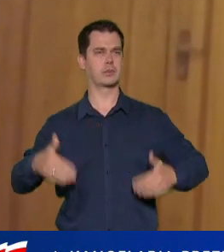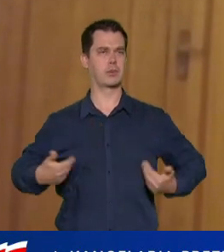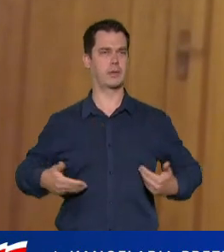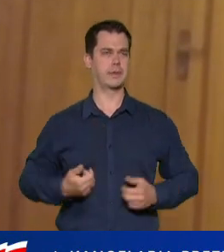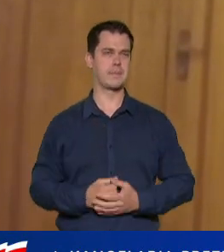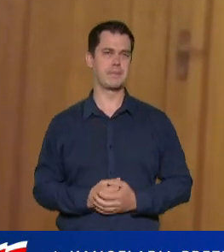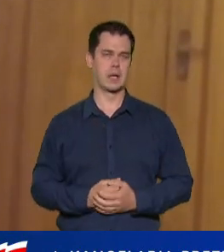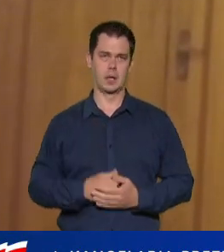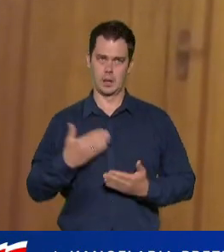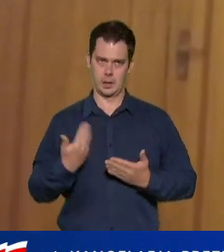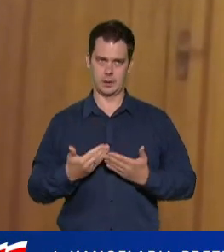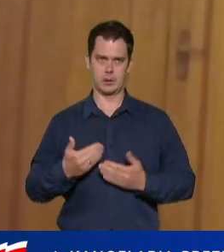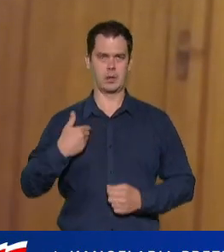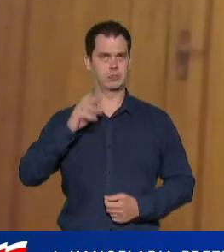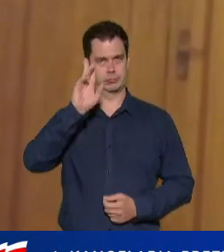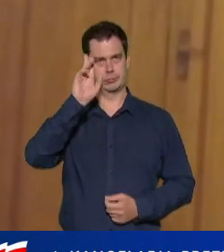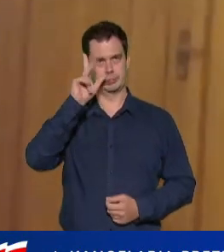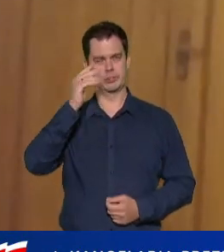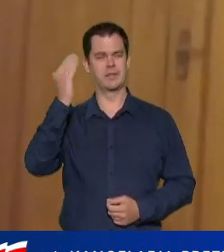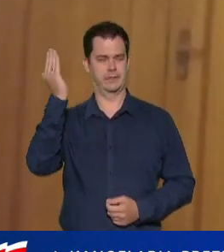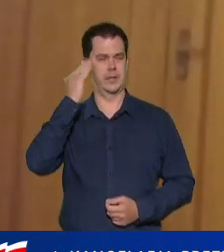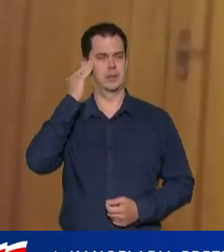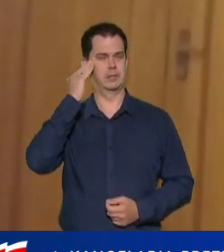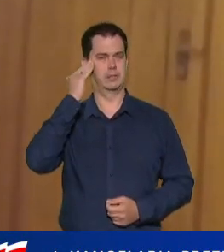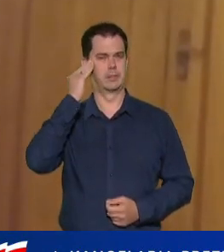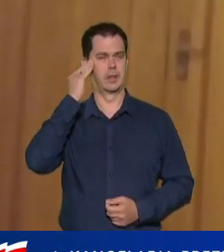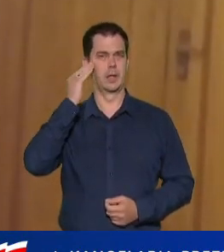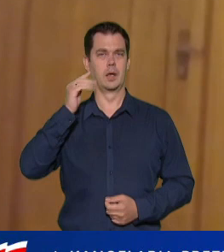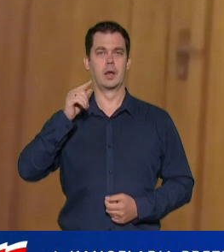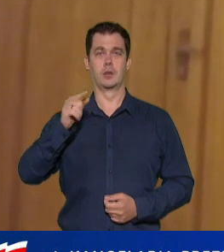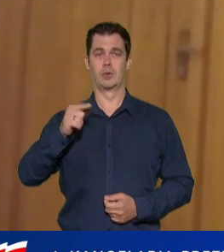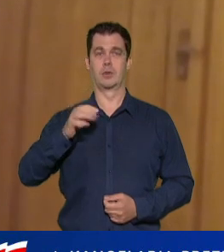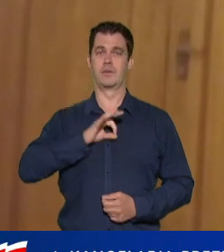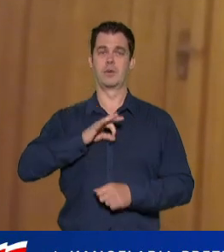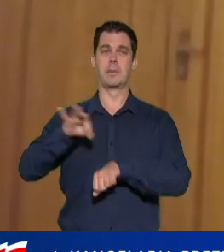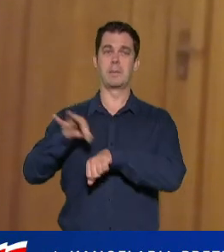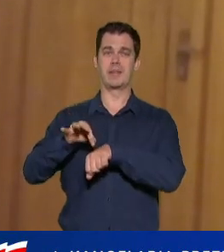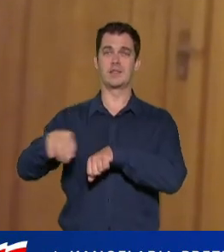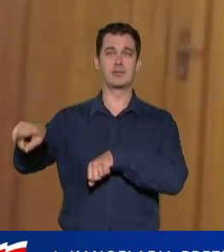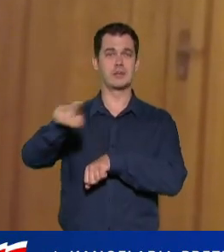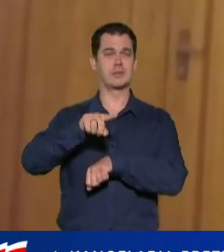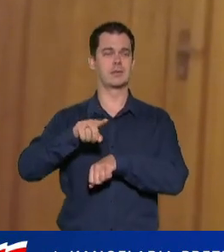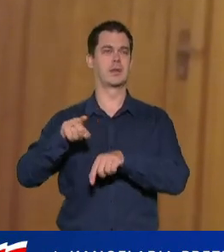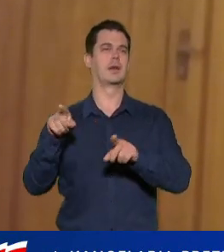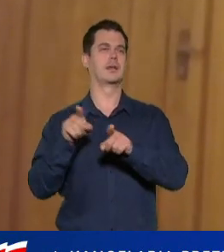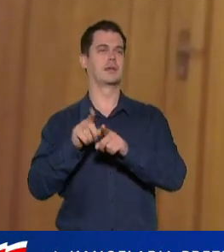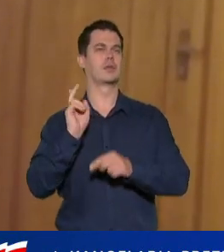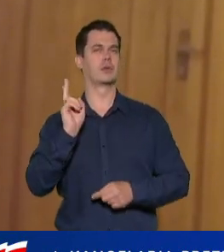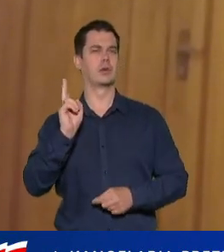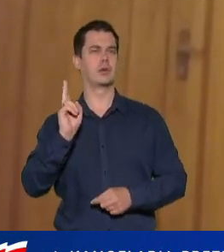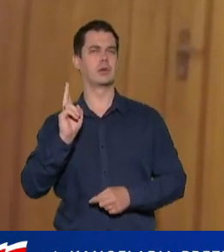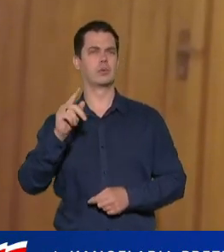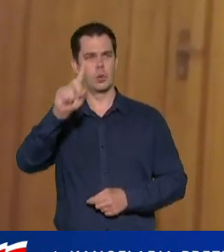Dlatego zdajemy sobie sprawę z tego, że wraz z naszymi medykami i także z